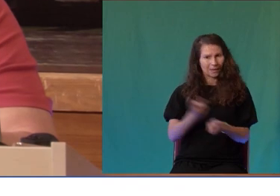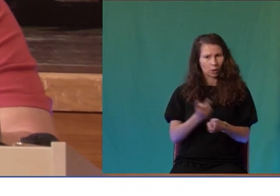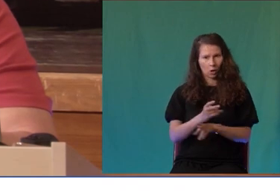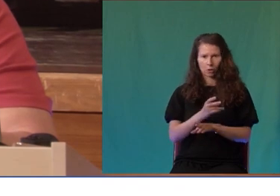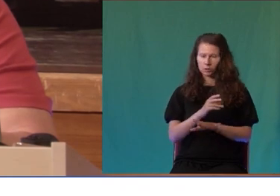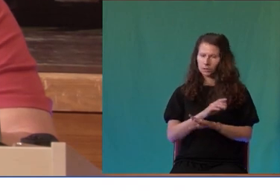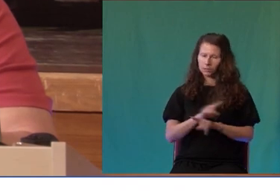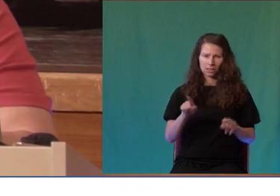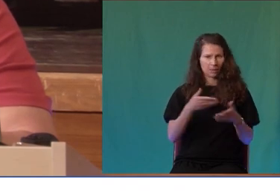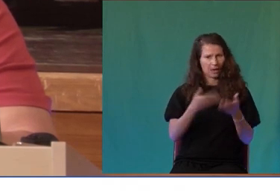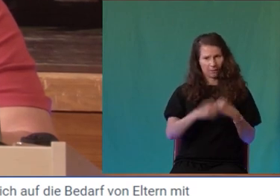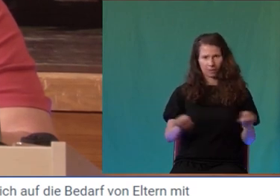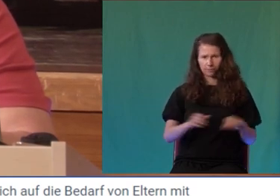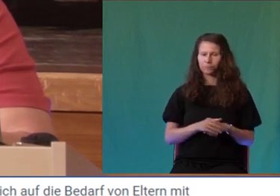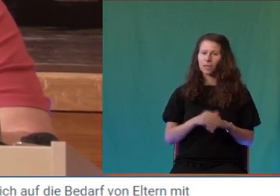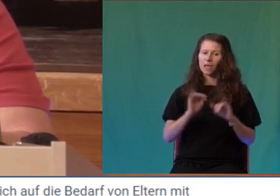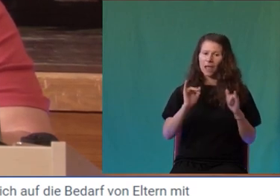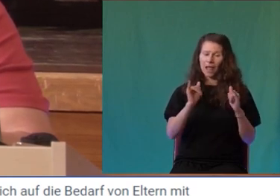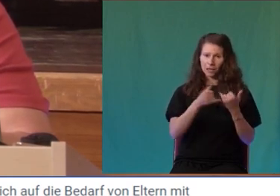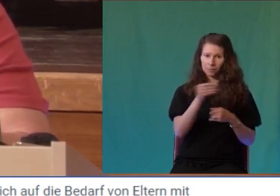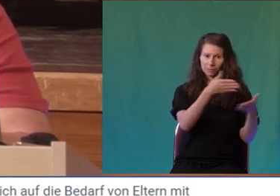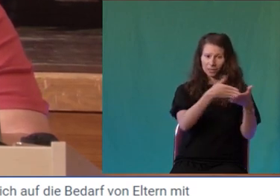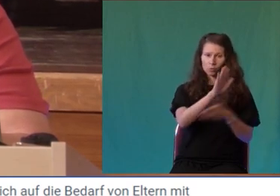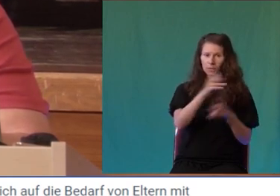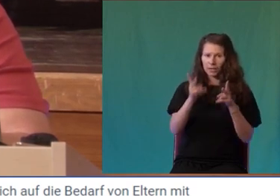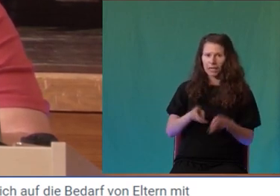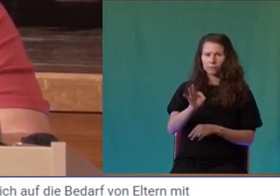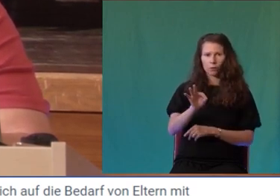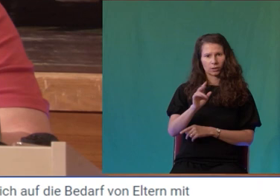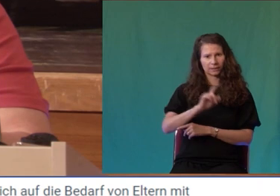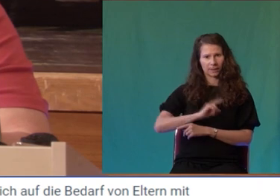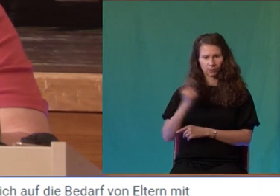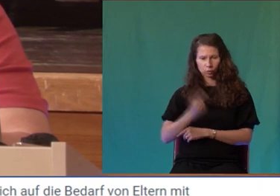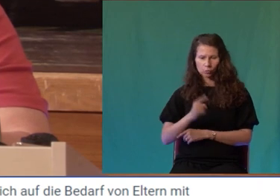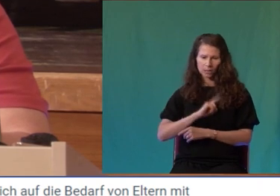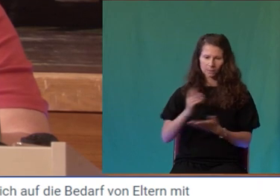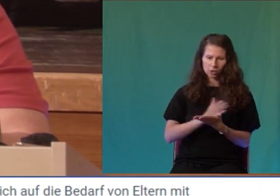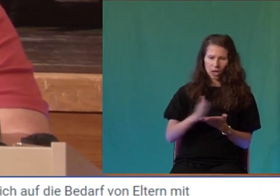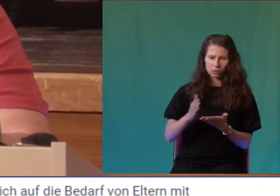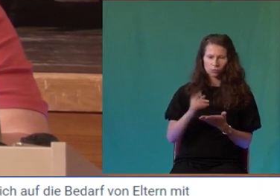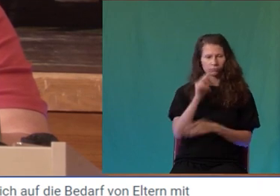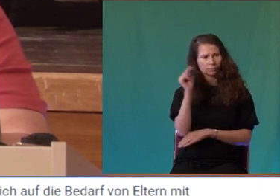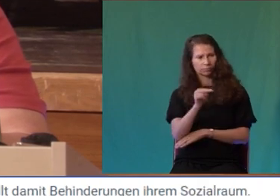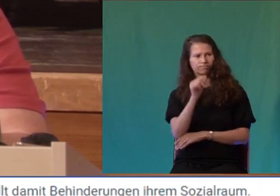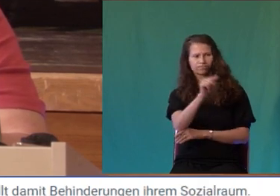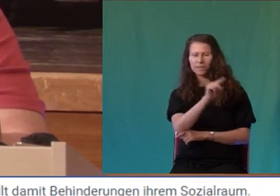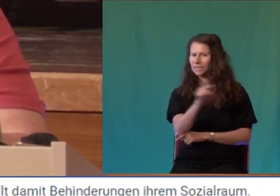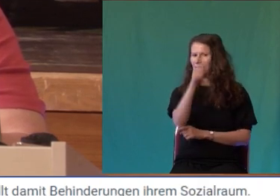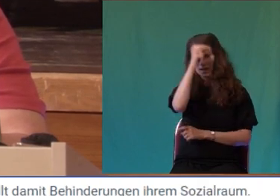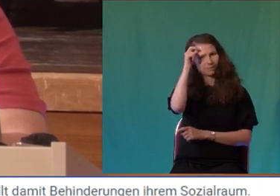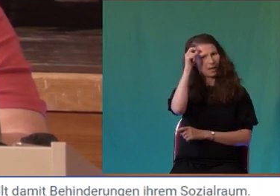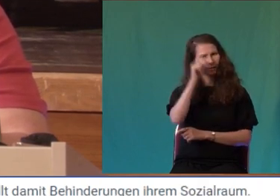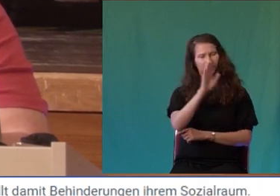noch immer werden Eltern mit Behinderung bei der Wahrnehmung ihres Rechts auf Selbstbestimmung zu wenig als Experten in eigener Sache betrachtet